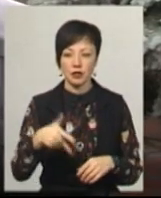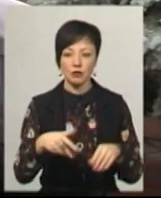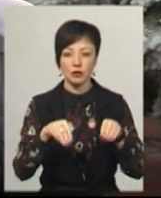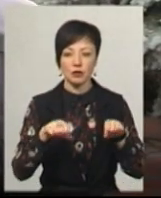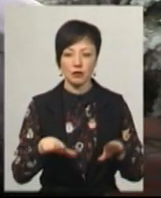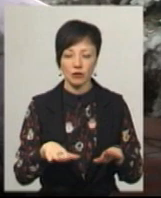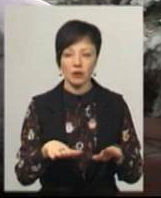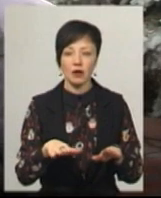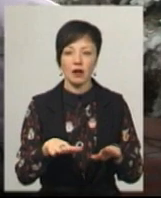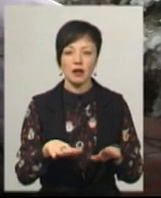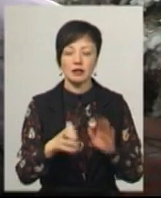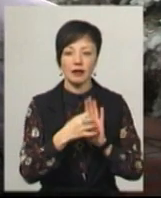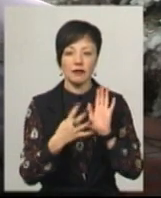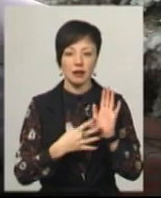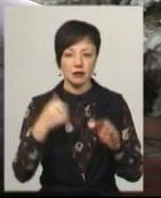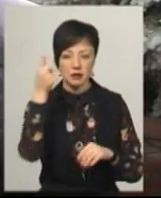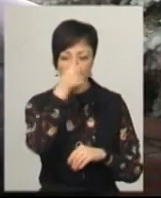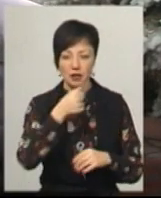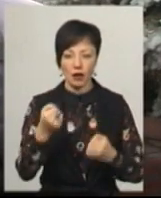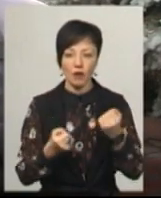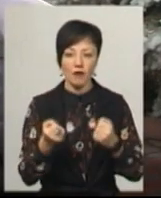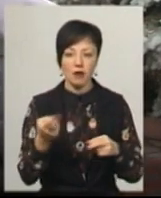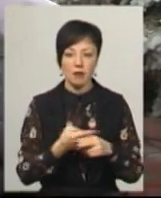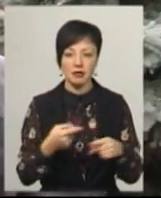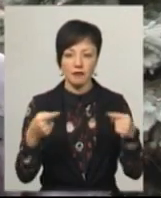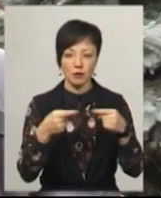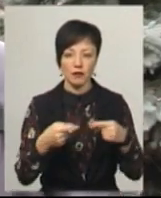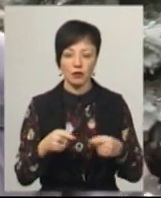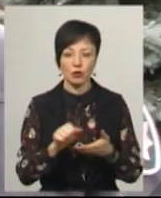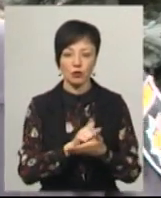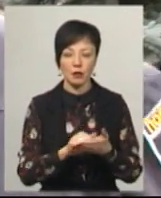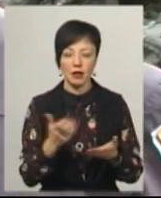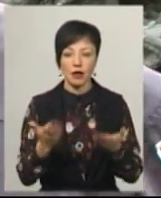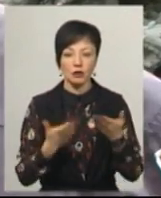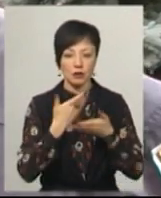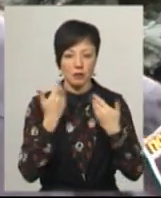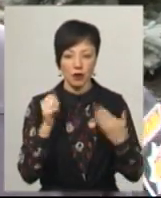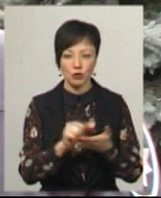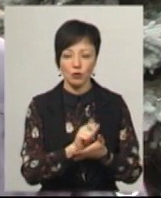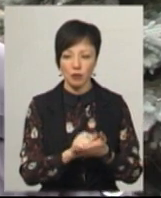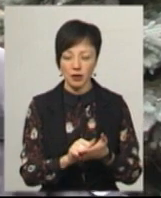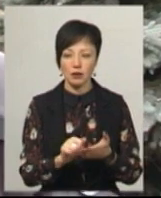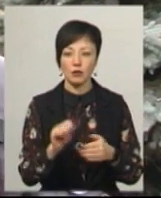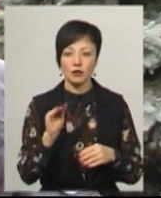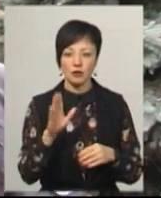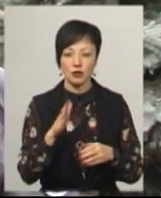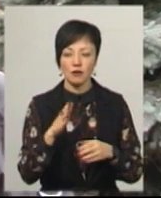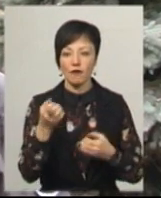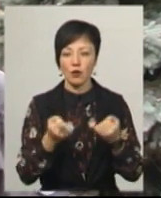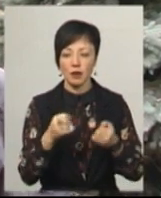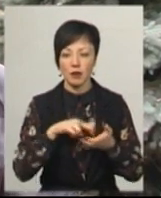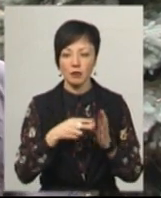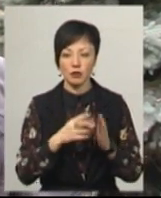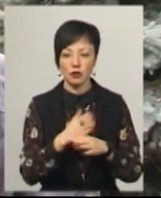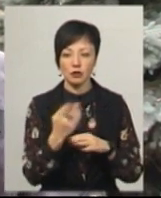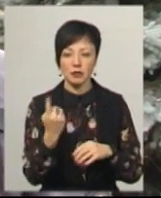на водіїв за 2019 рік за керування без відповідних документів. Якщо відсутність документів, тобто посвідчення водія, передбачено